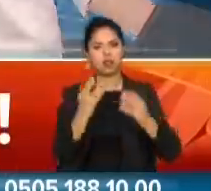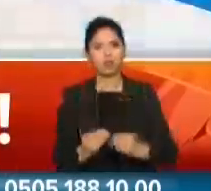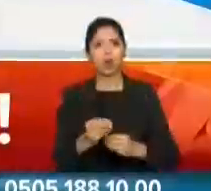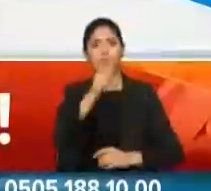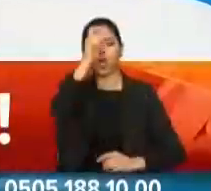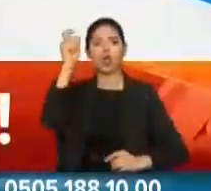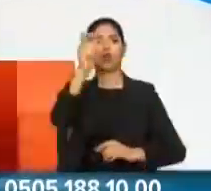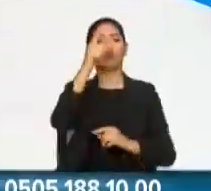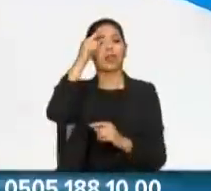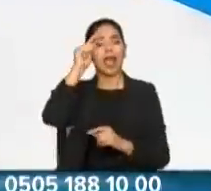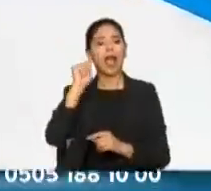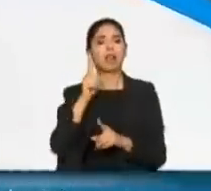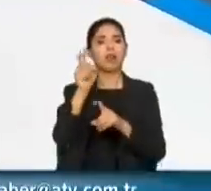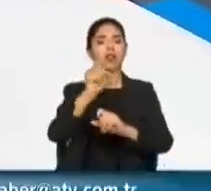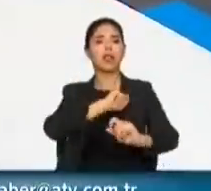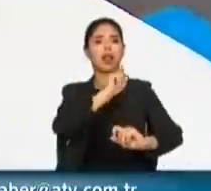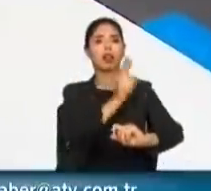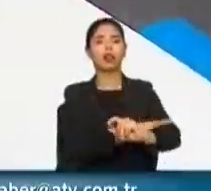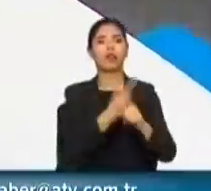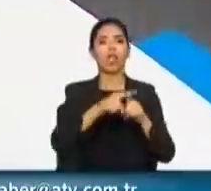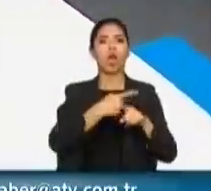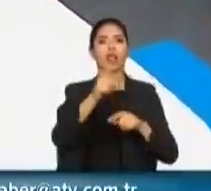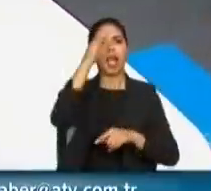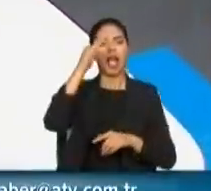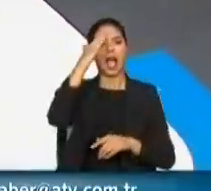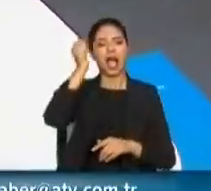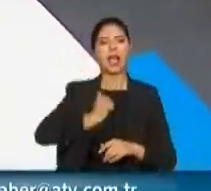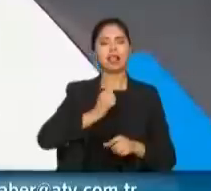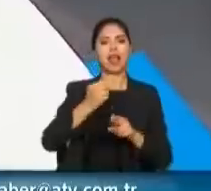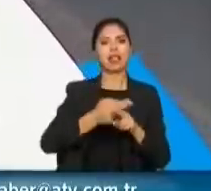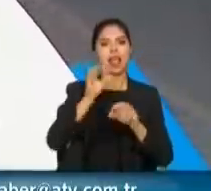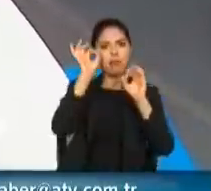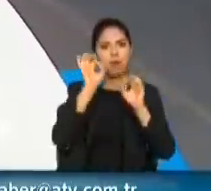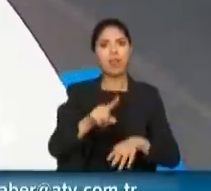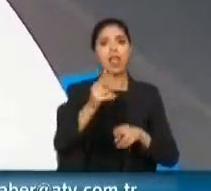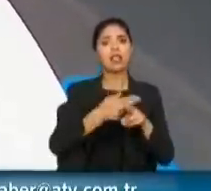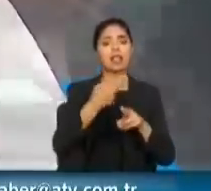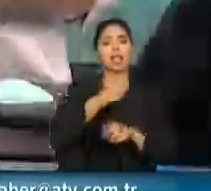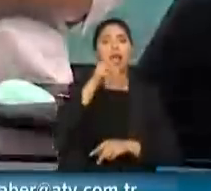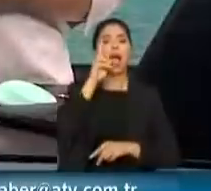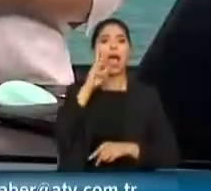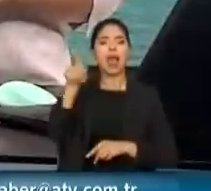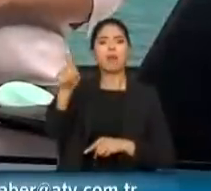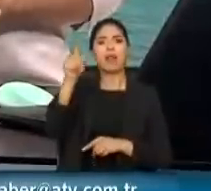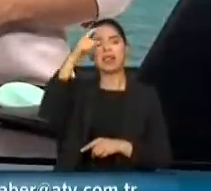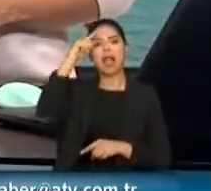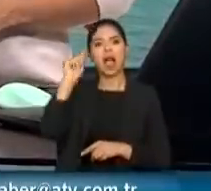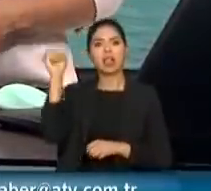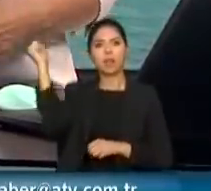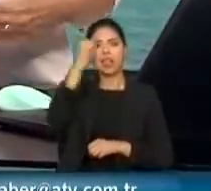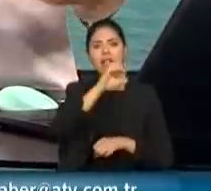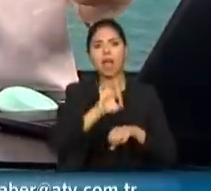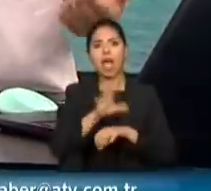bu Türkiye ve Azerbaycan Silahlı Kuvvetlerinin ortak askeri tatbikatı başladı ve tatbikatın Tamda Ermenistan'ın Azerbaycan'ın